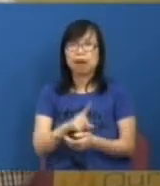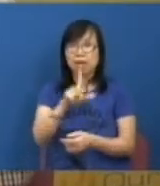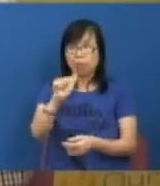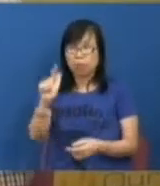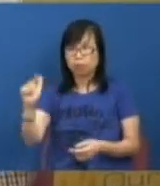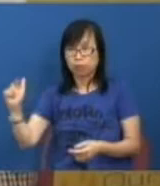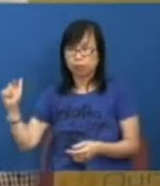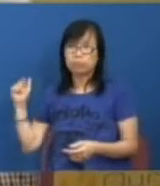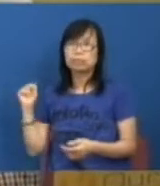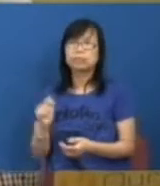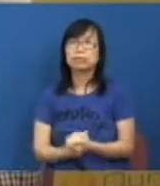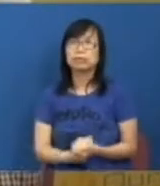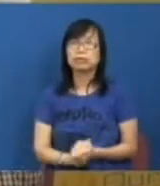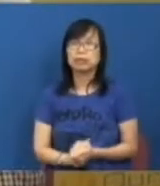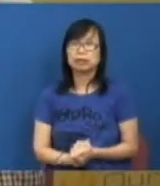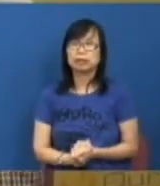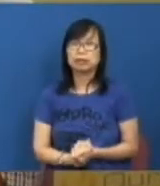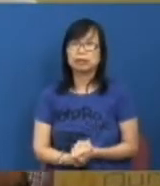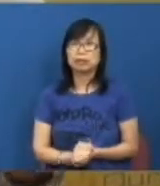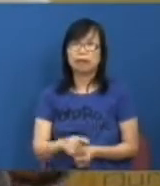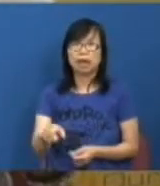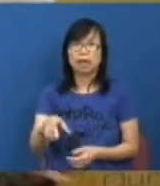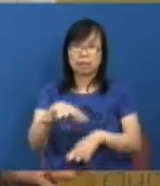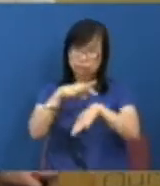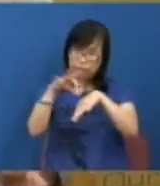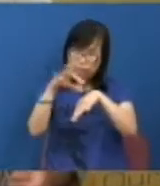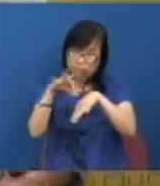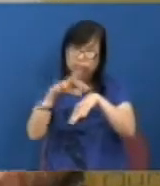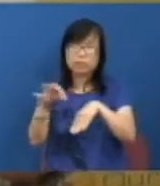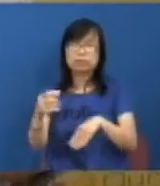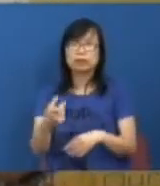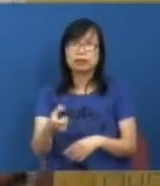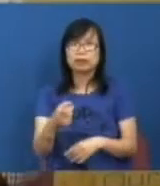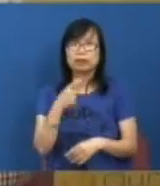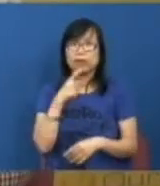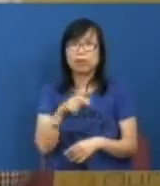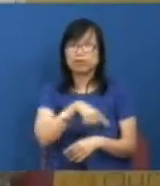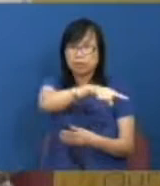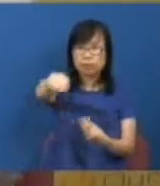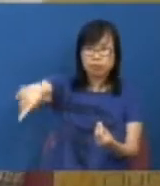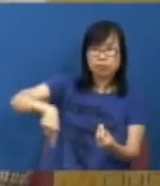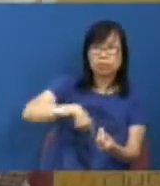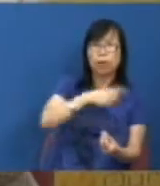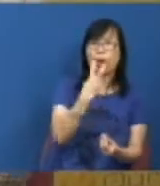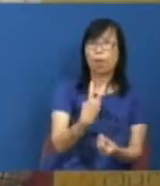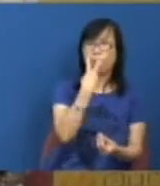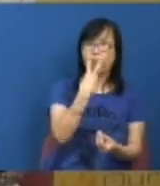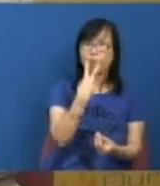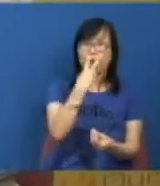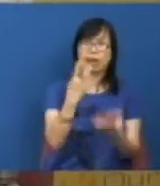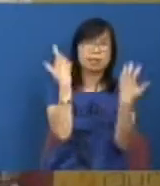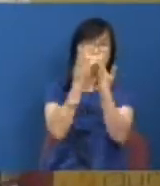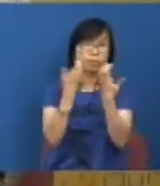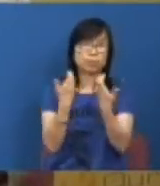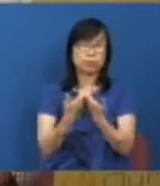嘅問題啦。其實亦都係即係你會都慳翻好多，就話喺市區咩空氣質素指數呢啲已經